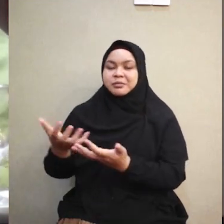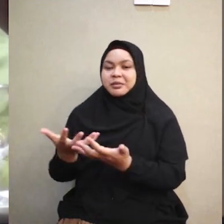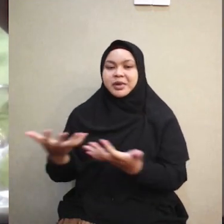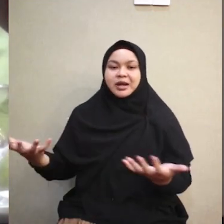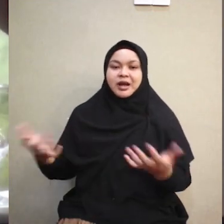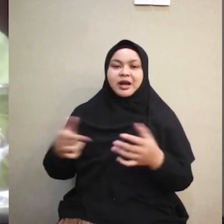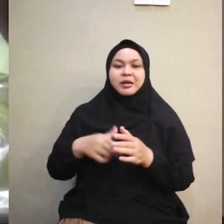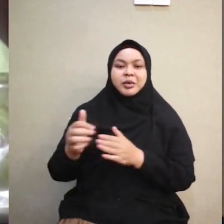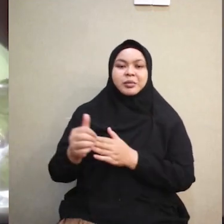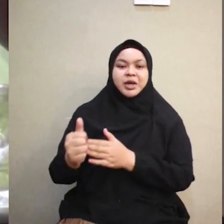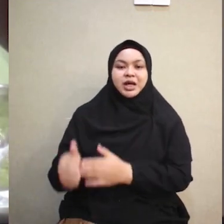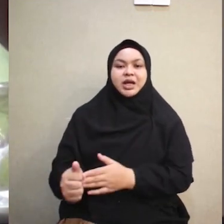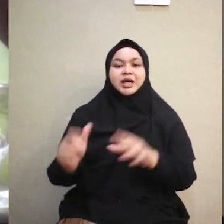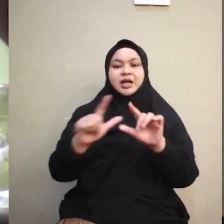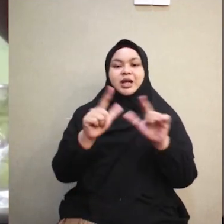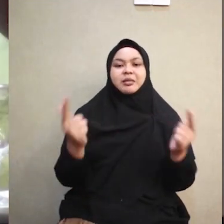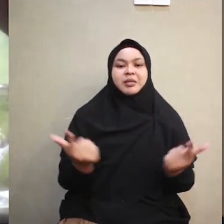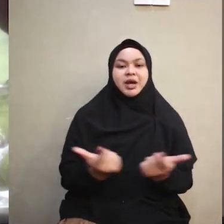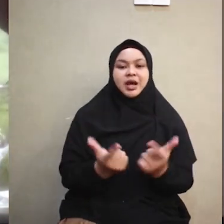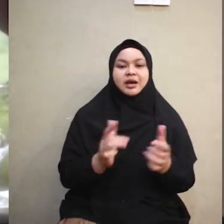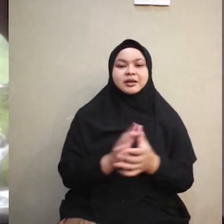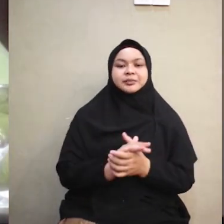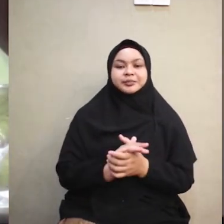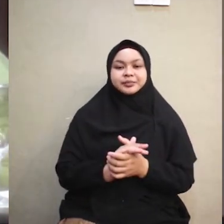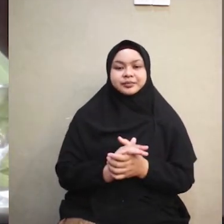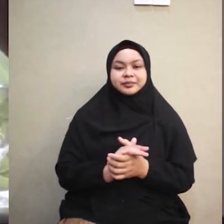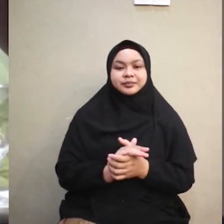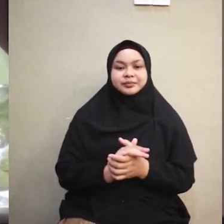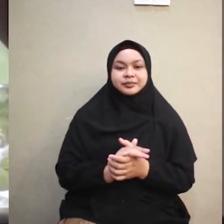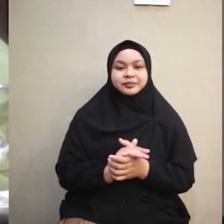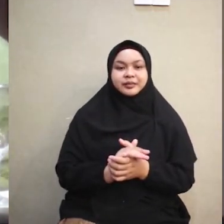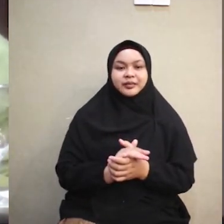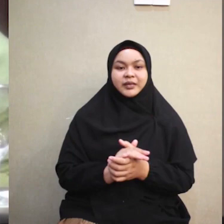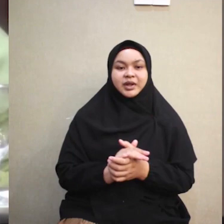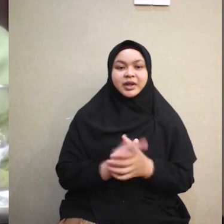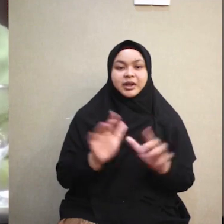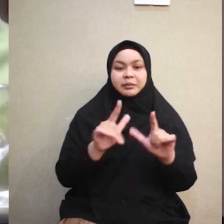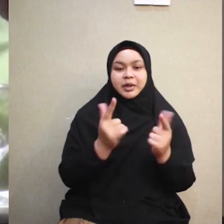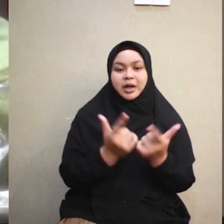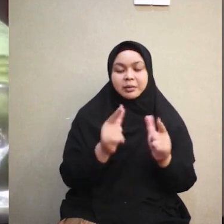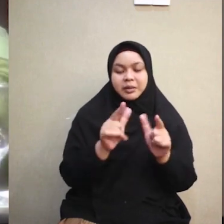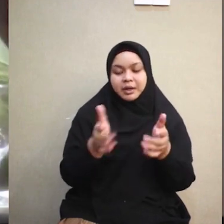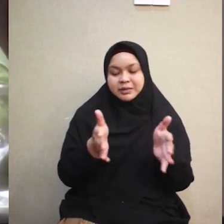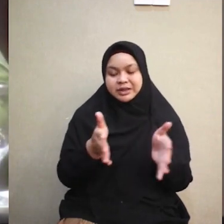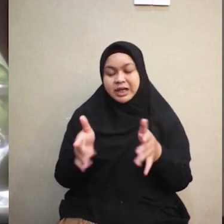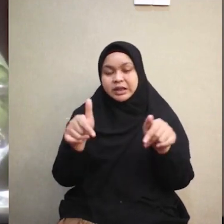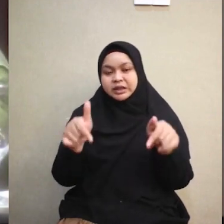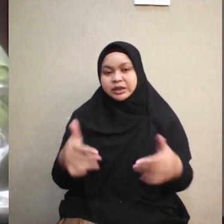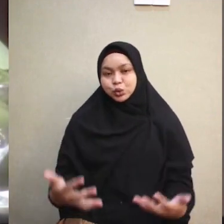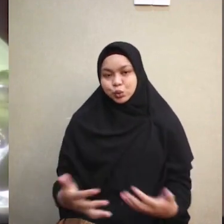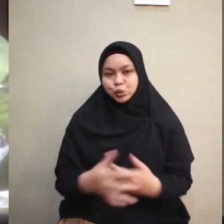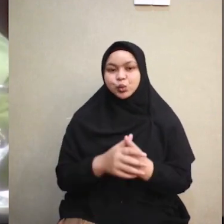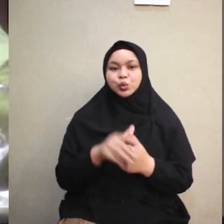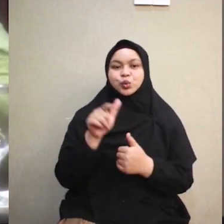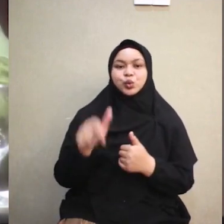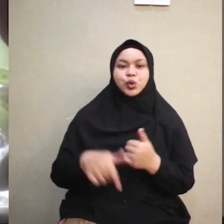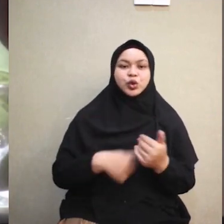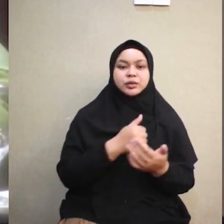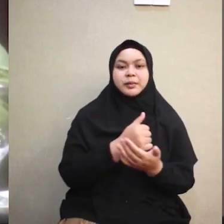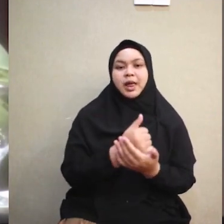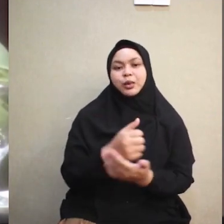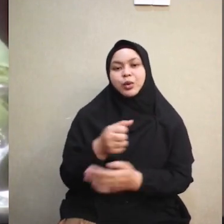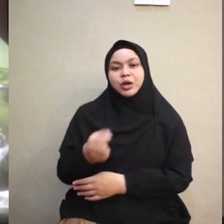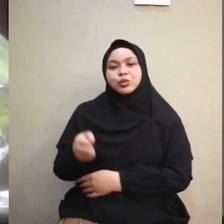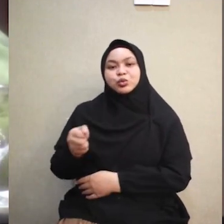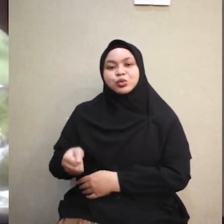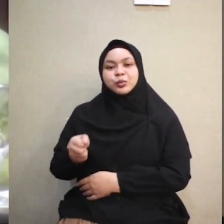lembaga-lembaga yang yang menjadi penanganan di situ kemudian terkait dengan bantuan hukumnya ini